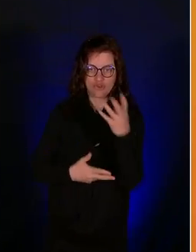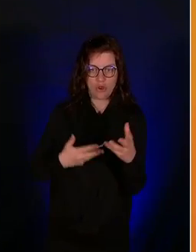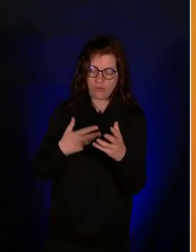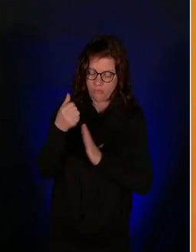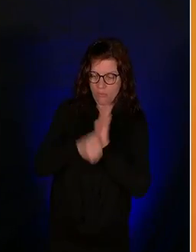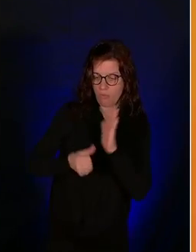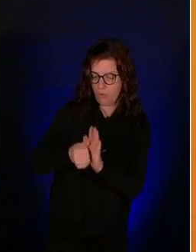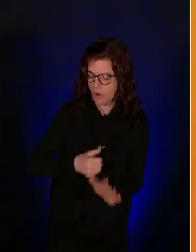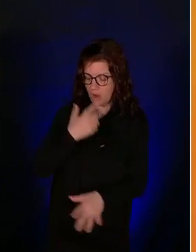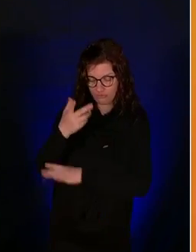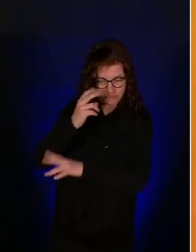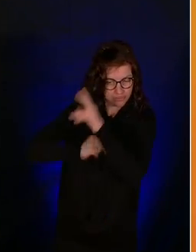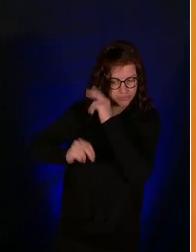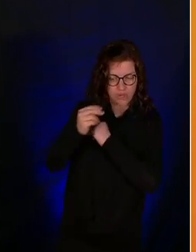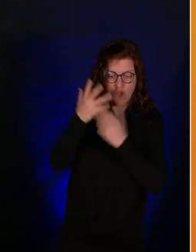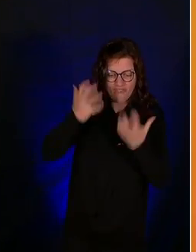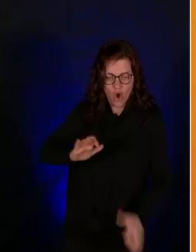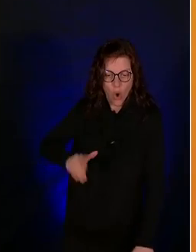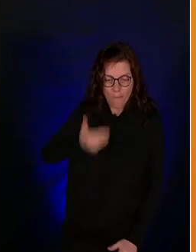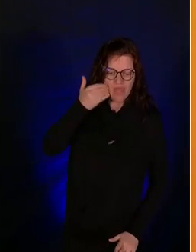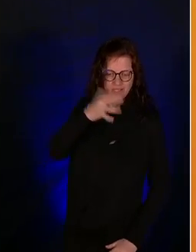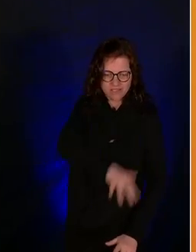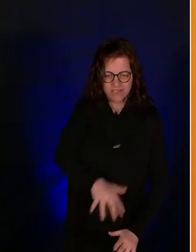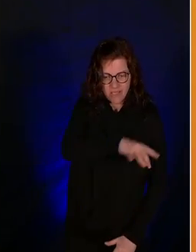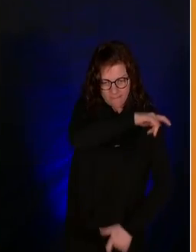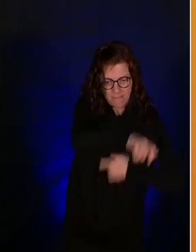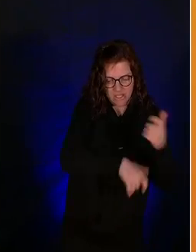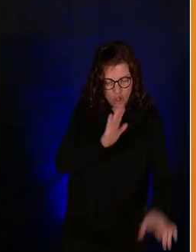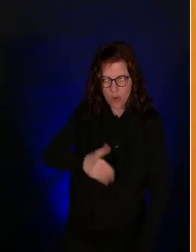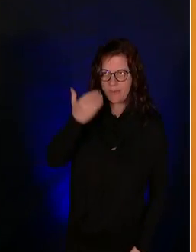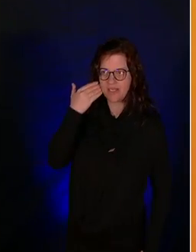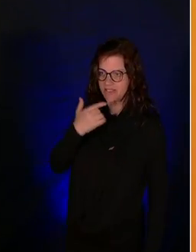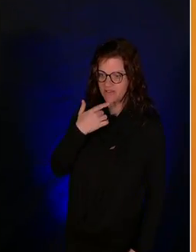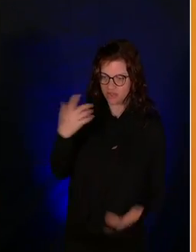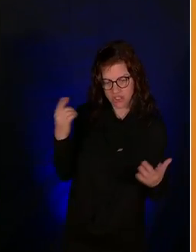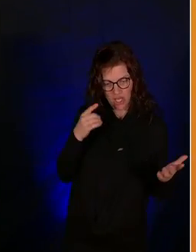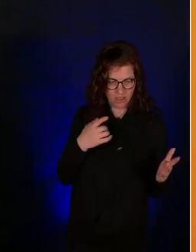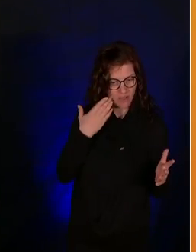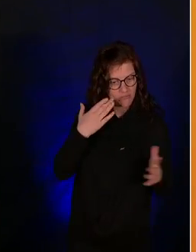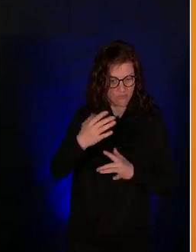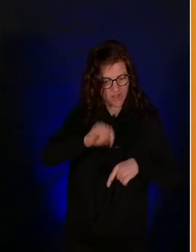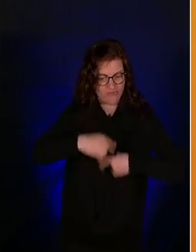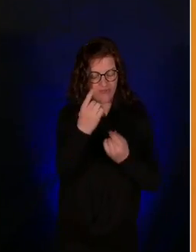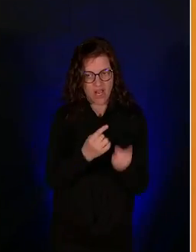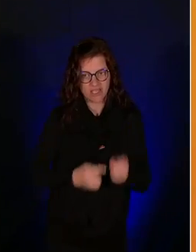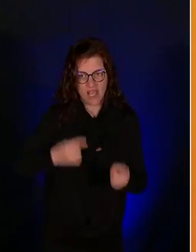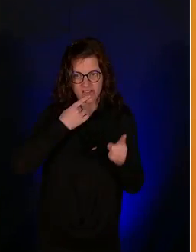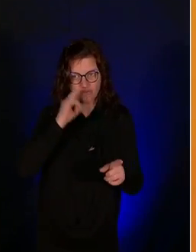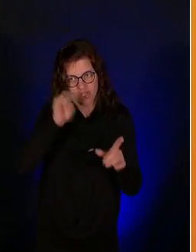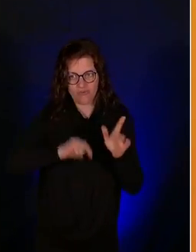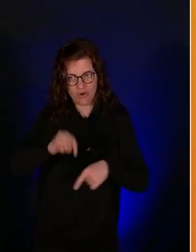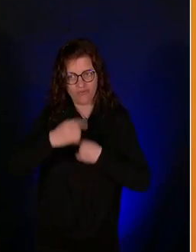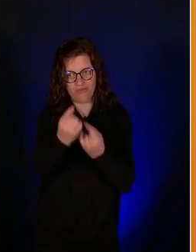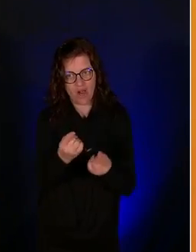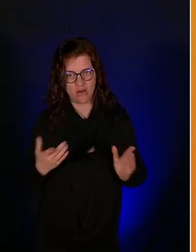avec le Covid, on veut qu'on obéisse. On veut que le jour où on nous dise qu'il faut aller se faire trouer la peau, on y aille. Donc voilà, camarades,